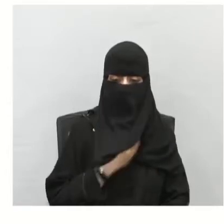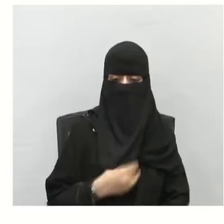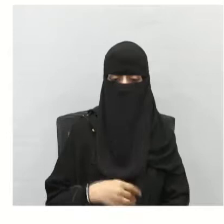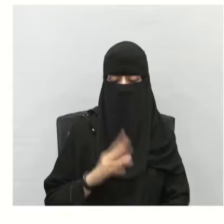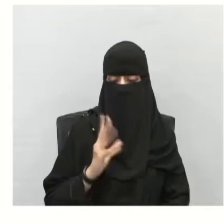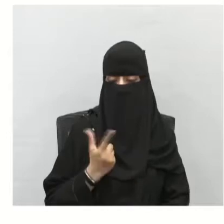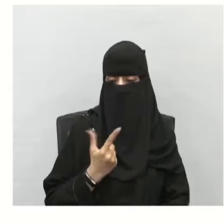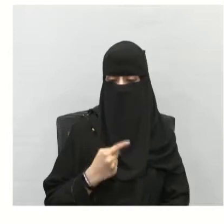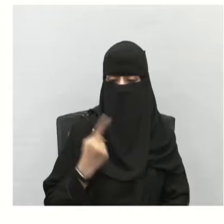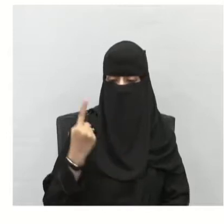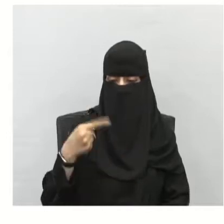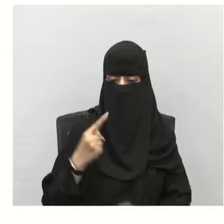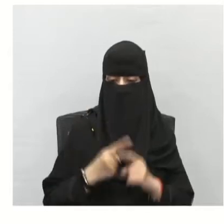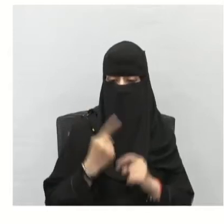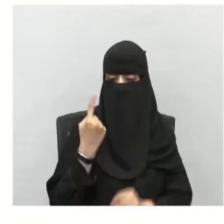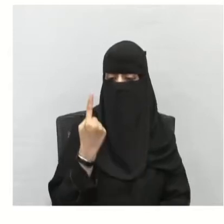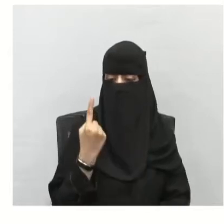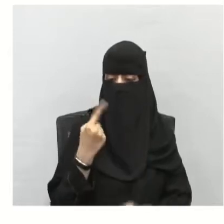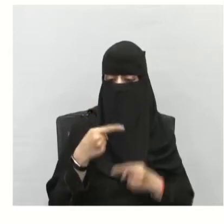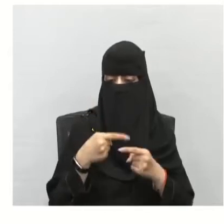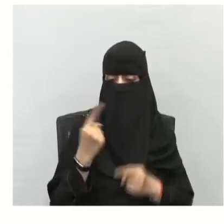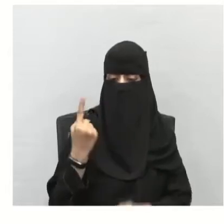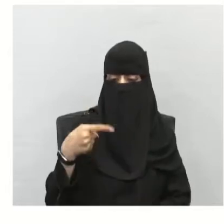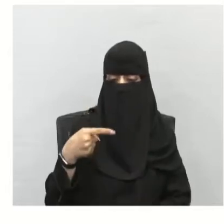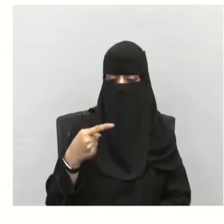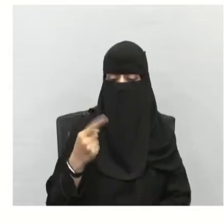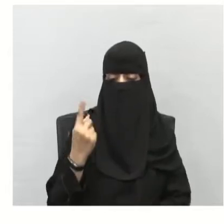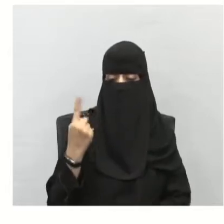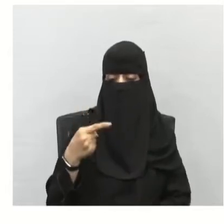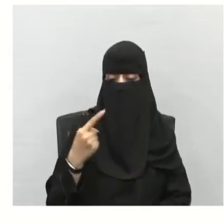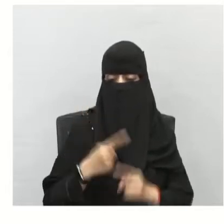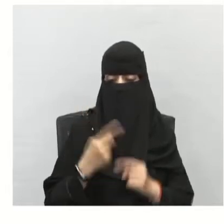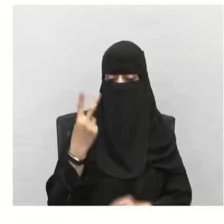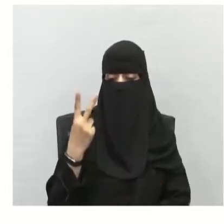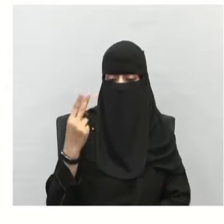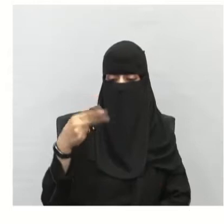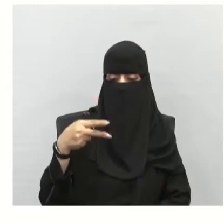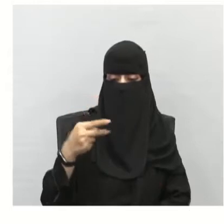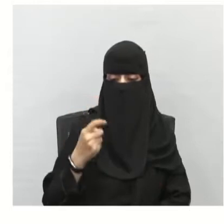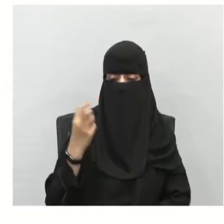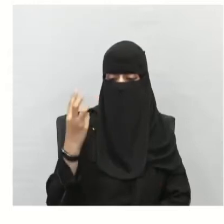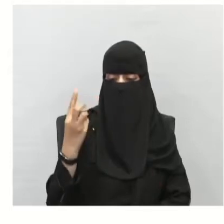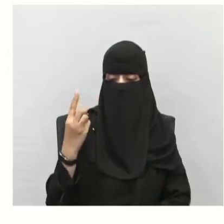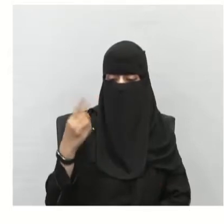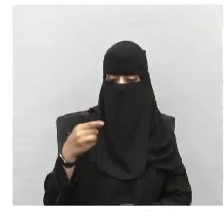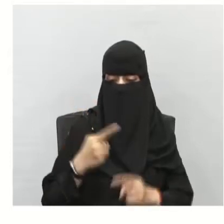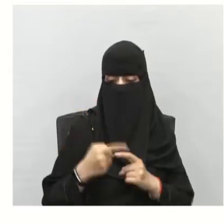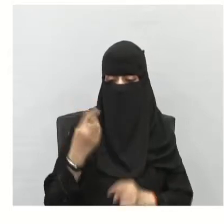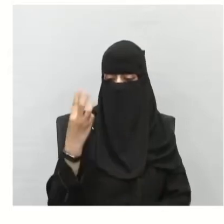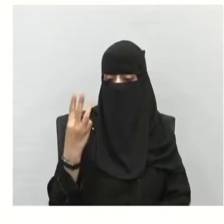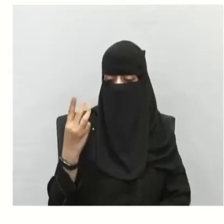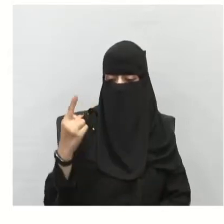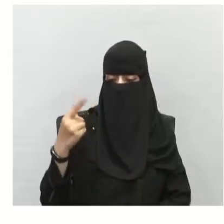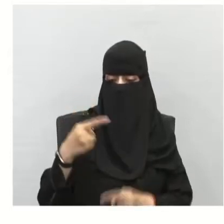10 في 1 يساوي ماذا؟ 10، ممتاز. 10 في 2 20، 10 في 3